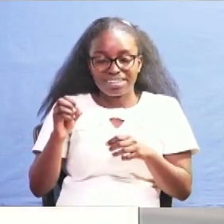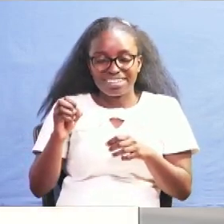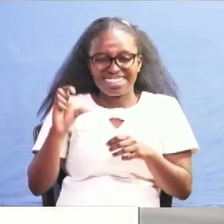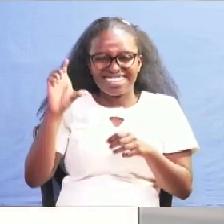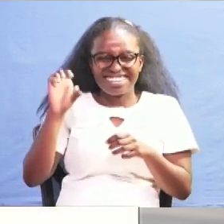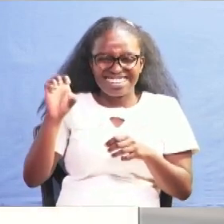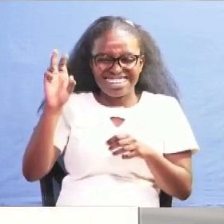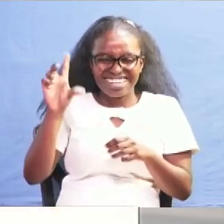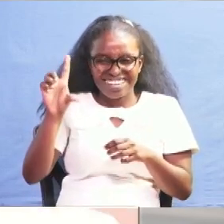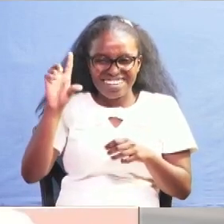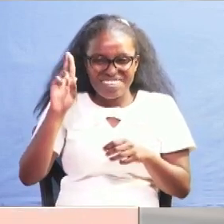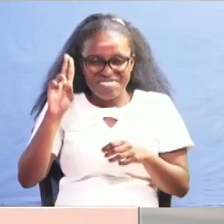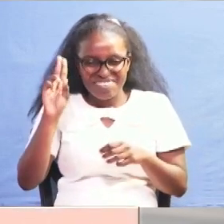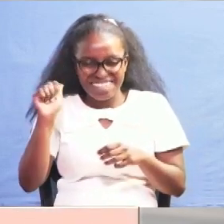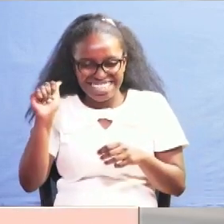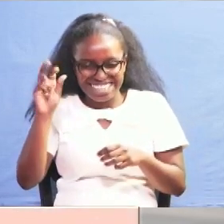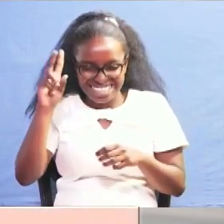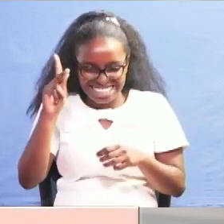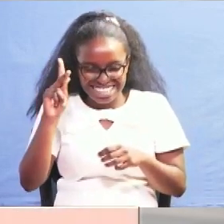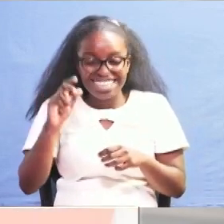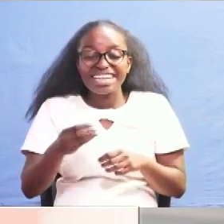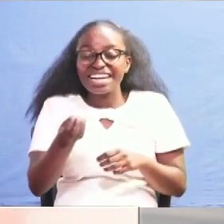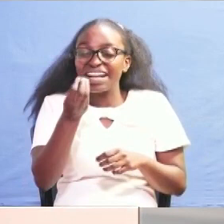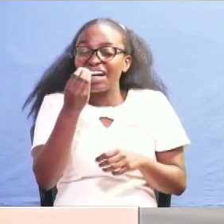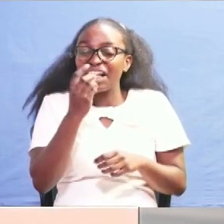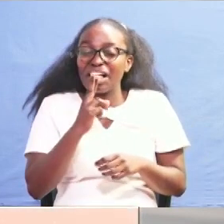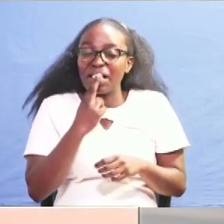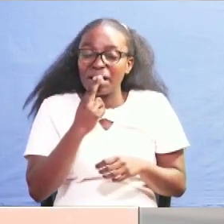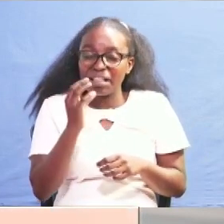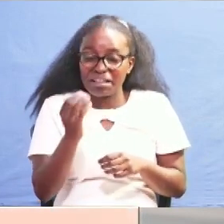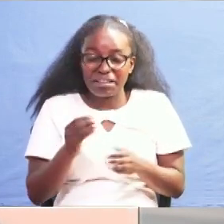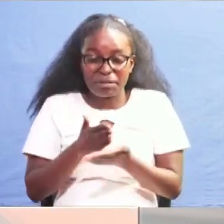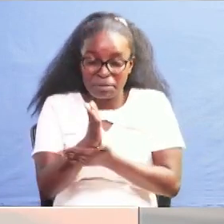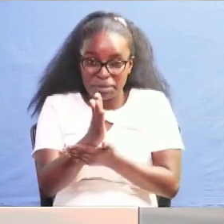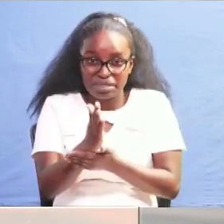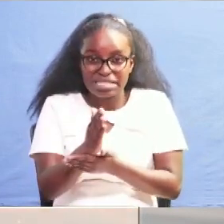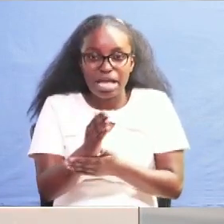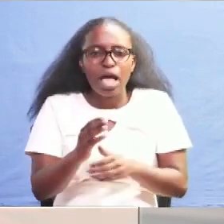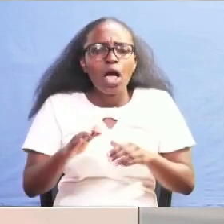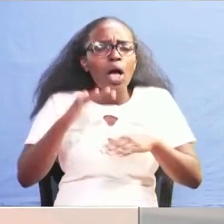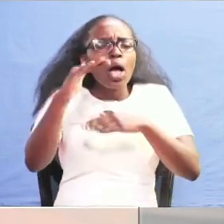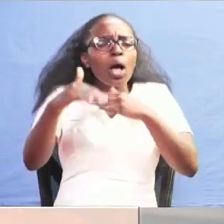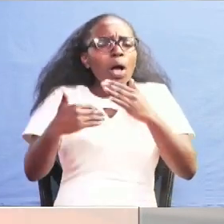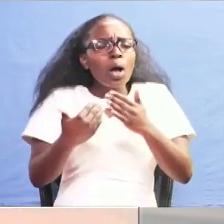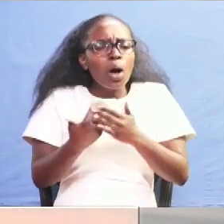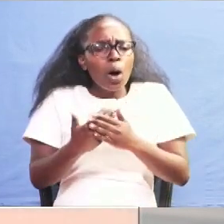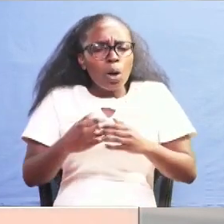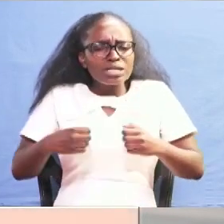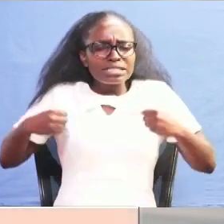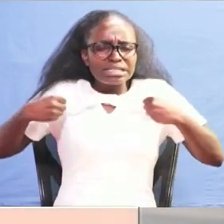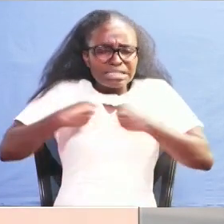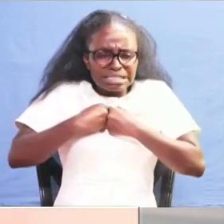limepeleka kundradhi ndege ya dharura kuwahamisha waathirika. Shirika hilo limewahamisha waathiriwa wanne waliojeruhiwa vibaya